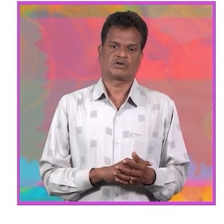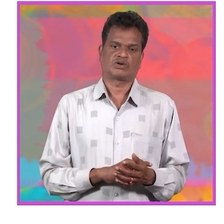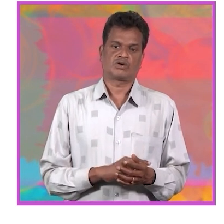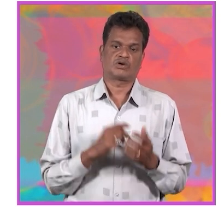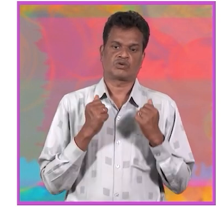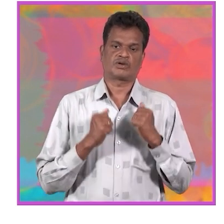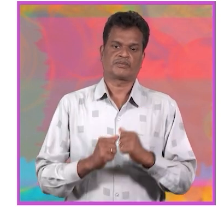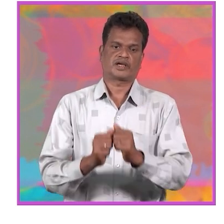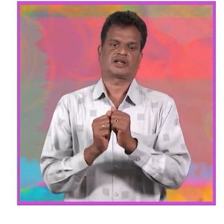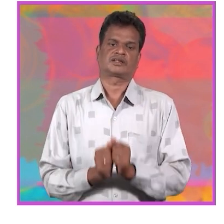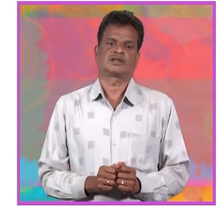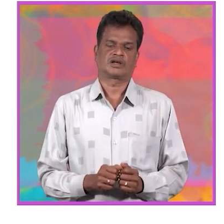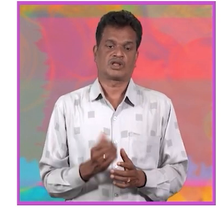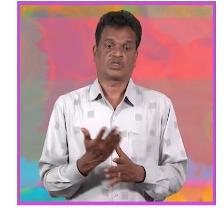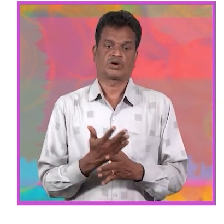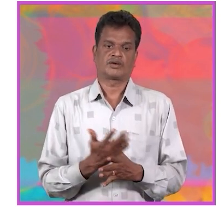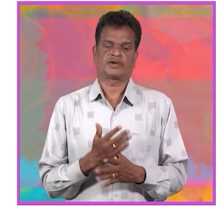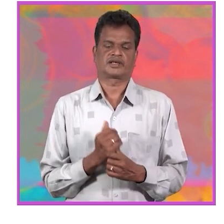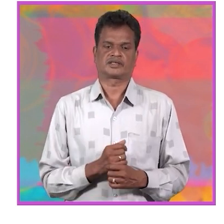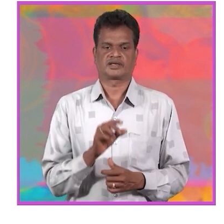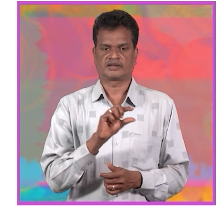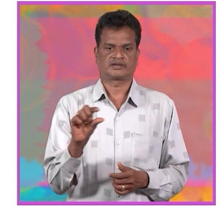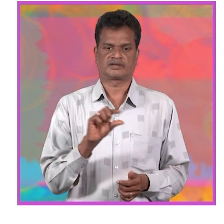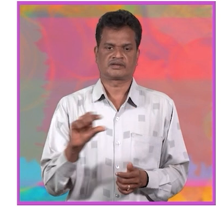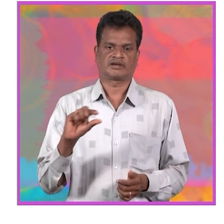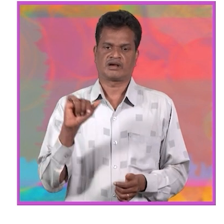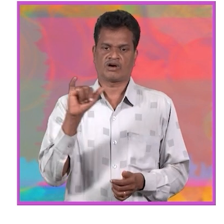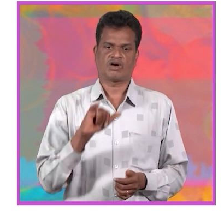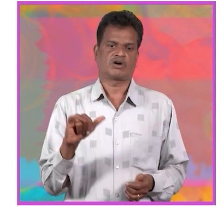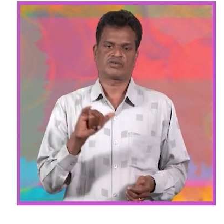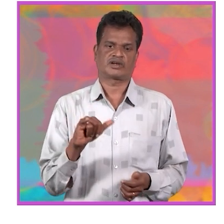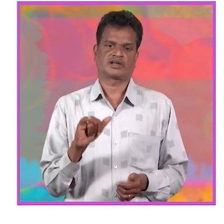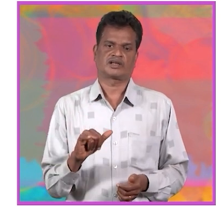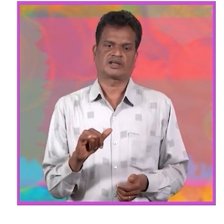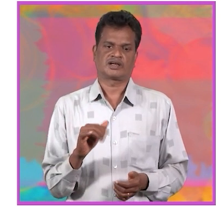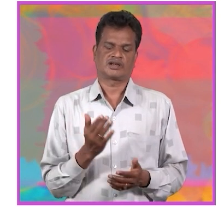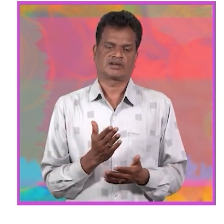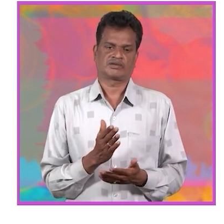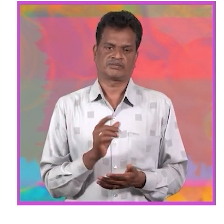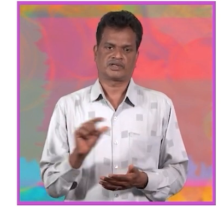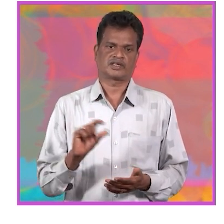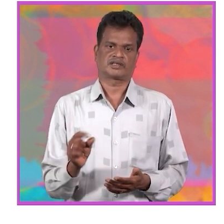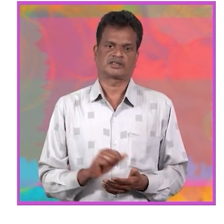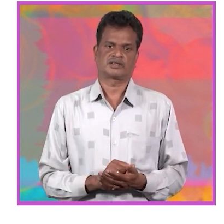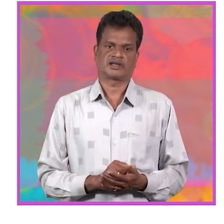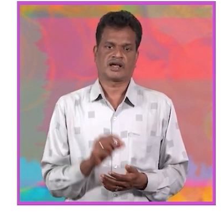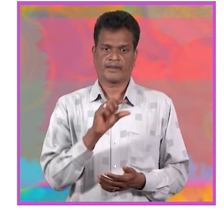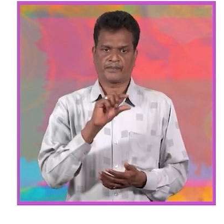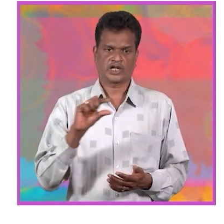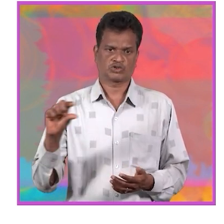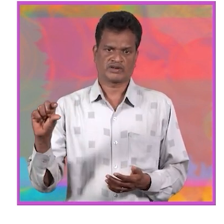குணப்பெயர், தொழில் பெயர் அப்படின்னு சொல்லிட்டு ஆறு வகையில் அவற்றை உணர்த்துகிறார்கள். பெயர் சொல்லின் வகைகள்